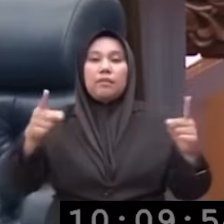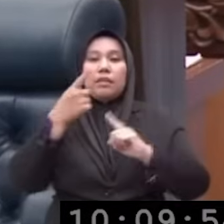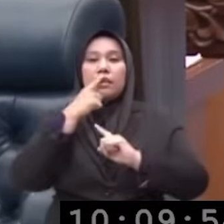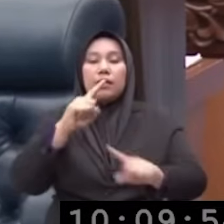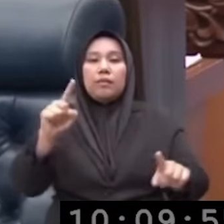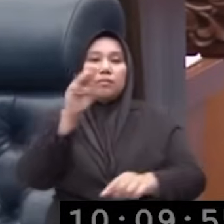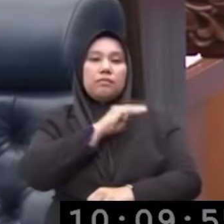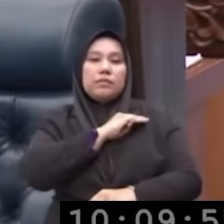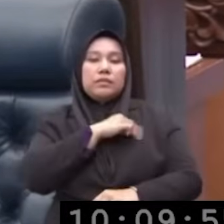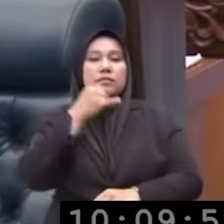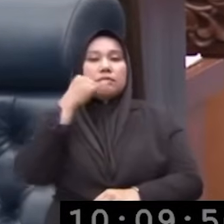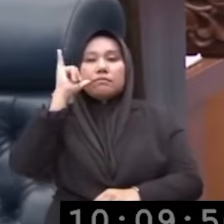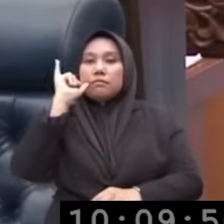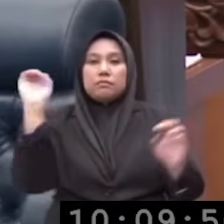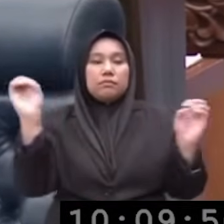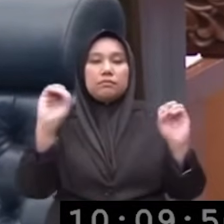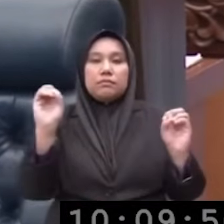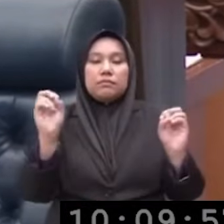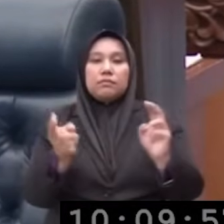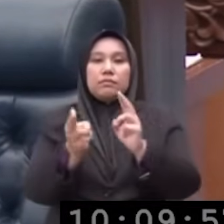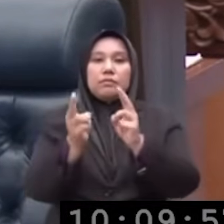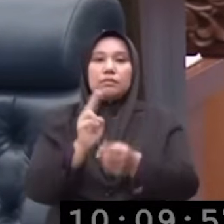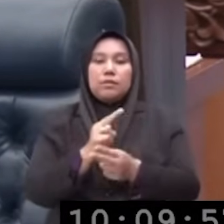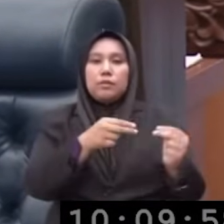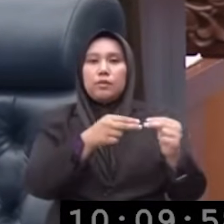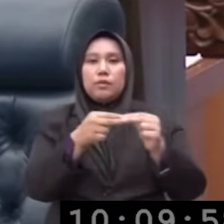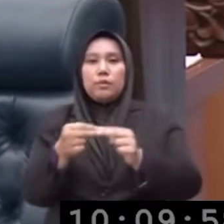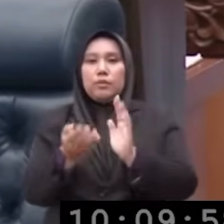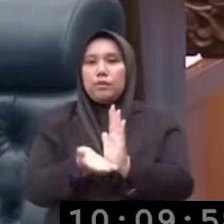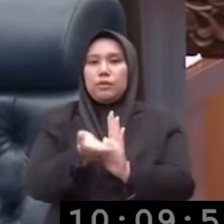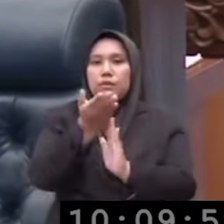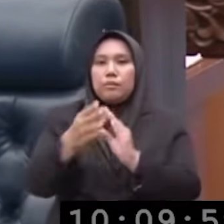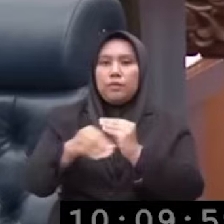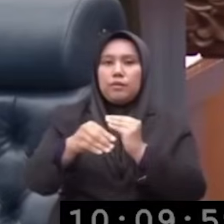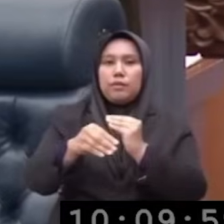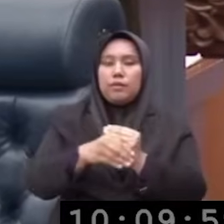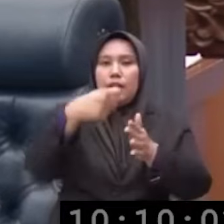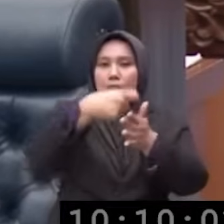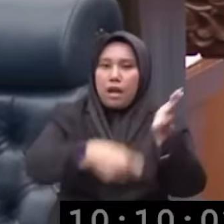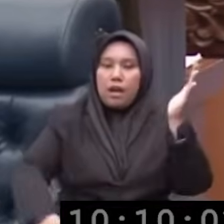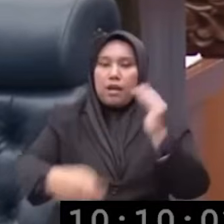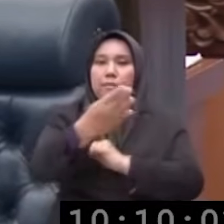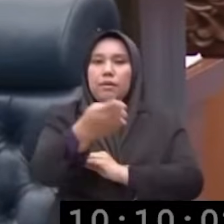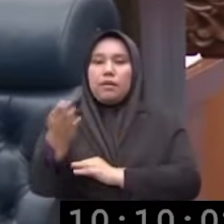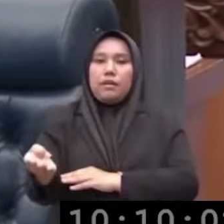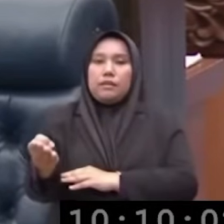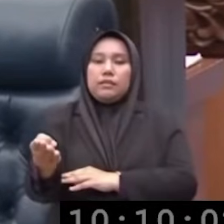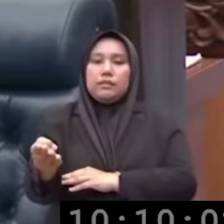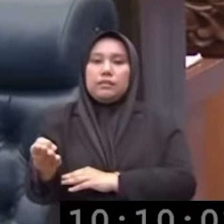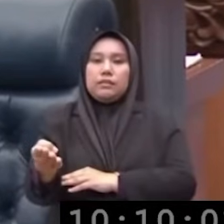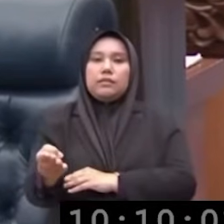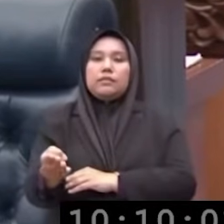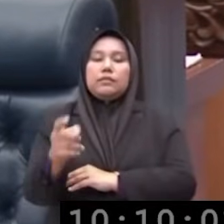ada apa-apa perubahan yaitu berhubungan dengan kenaikan harga barang jadi saya tidak mau baca di Palembang ini saya minta jawab